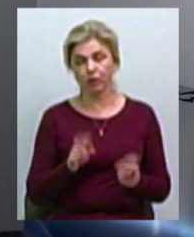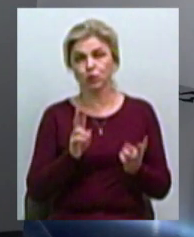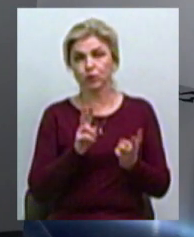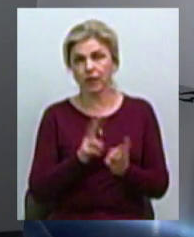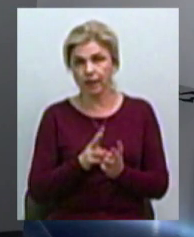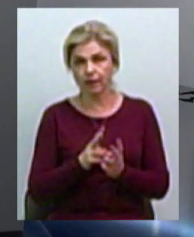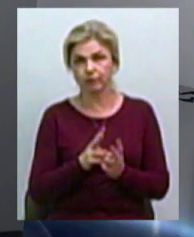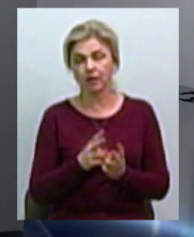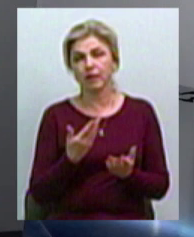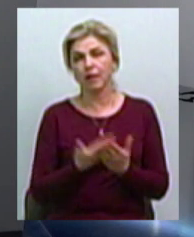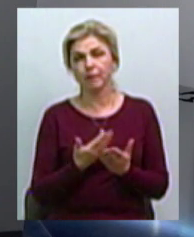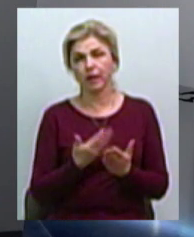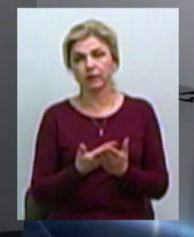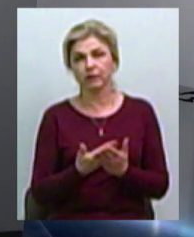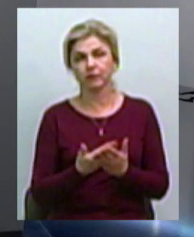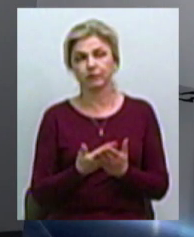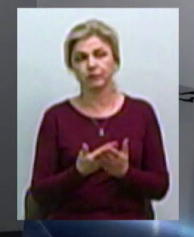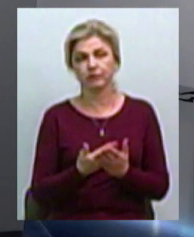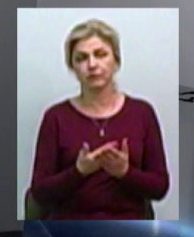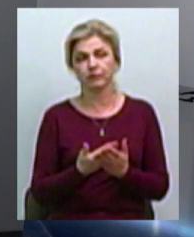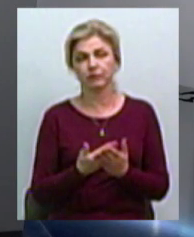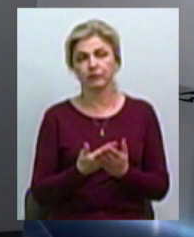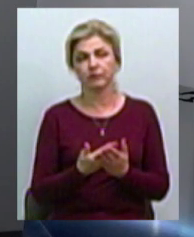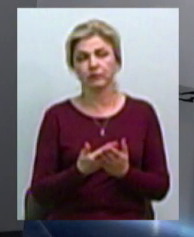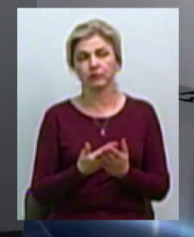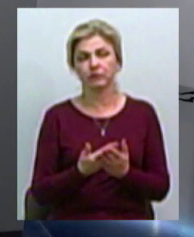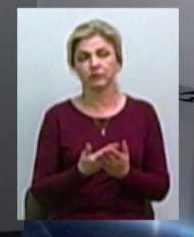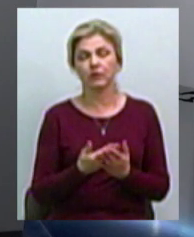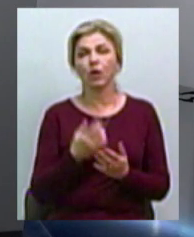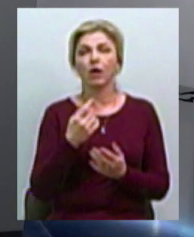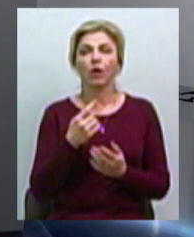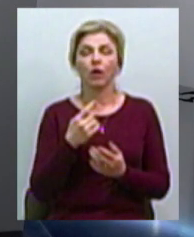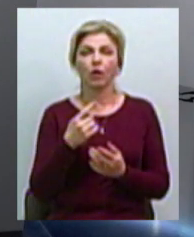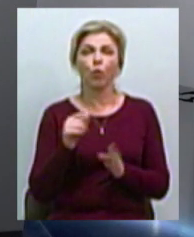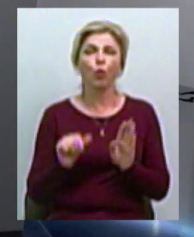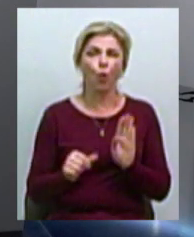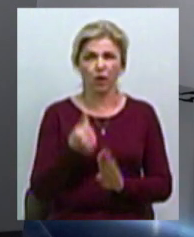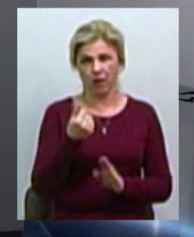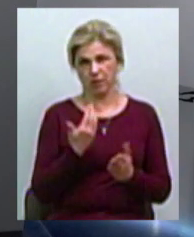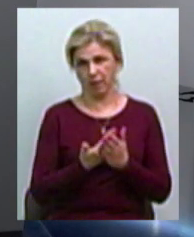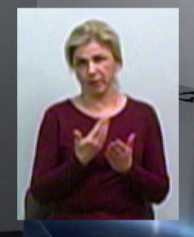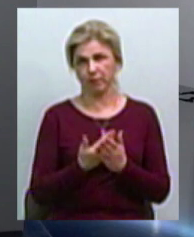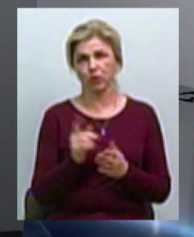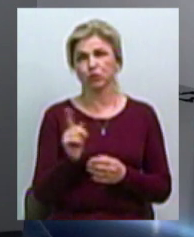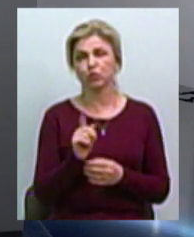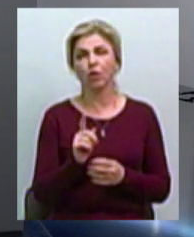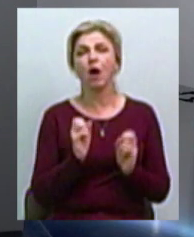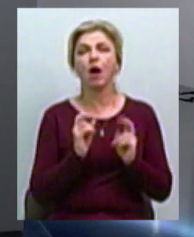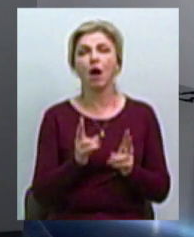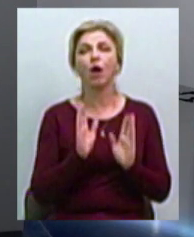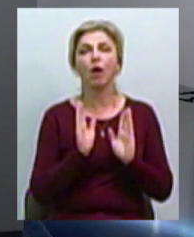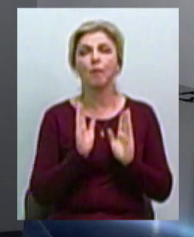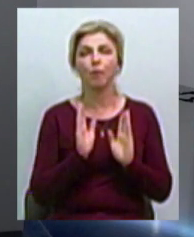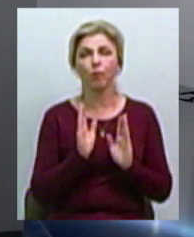і, наприклад, певні укори з того приводу, що, ну, наприклад, яким же чином ви